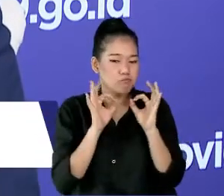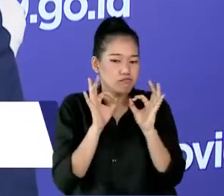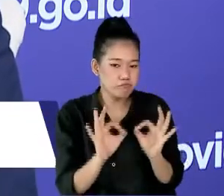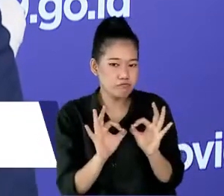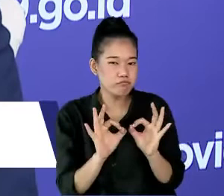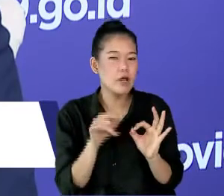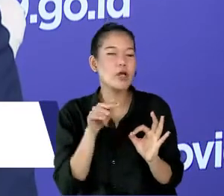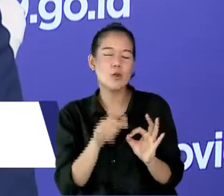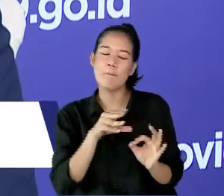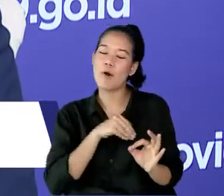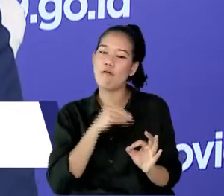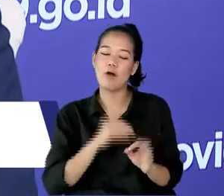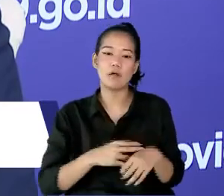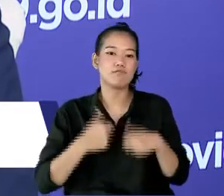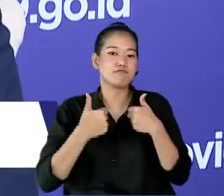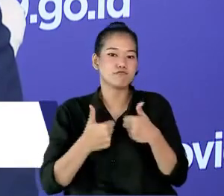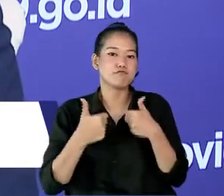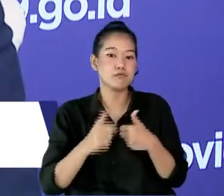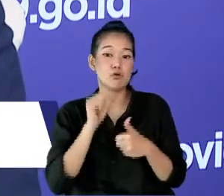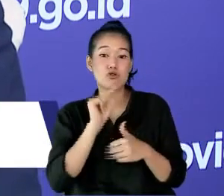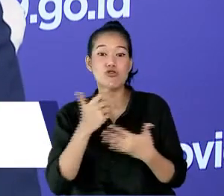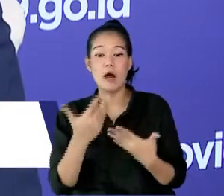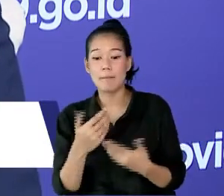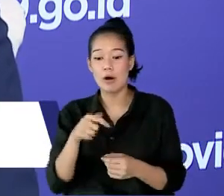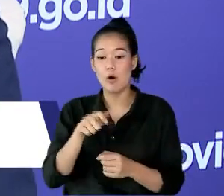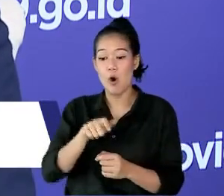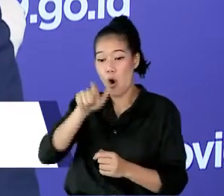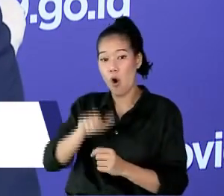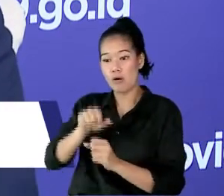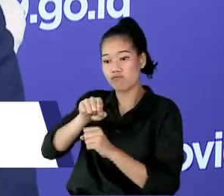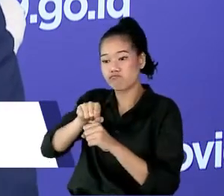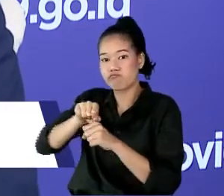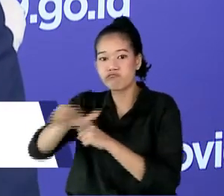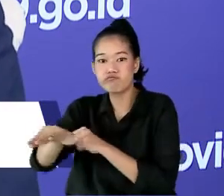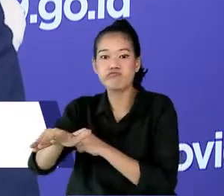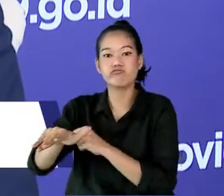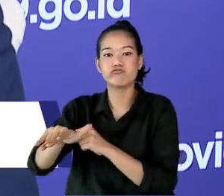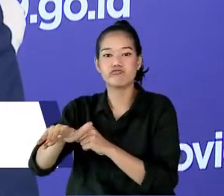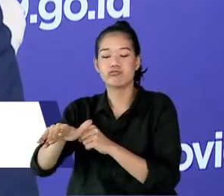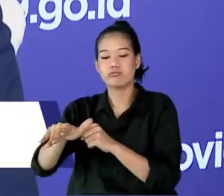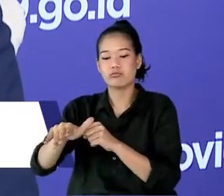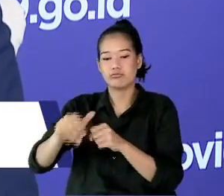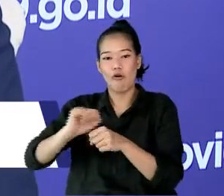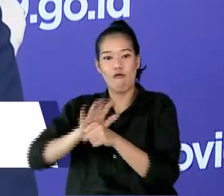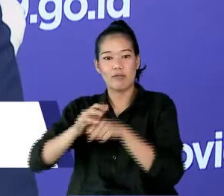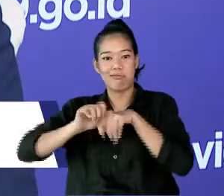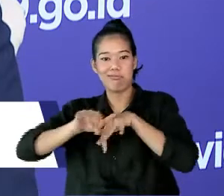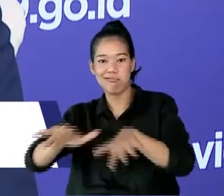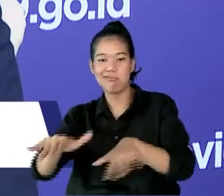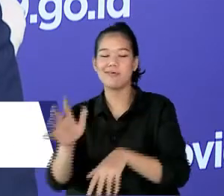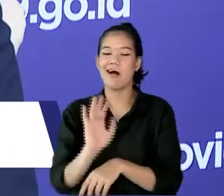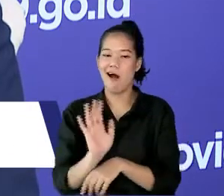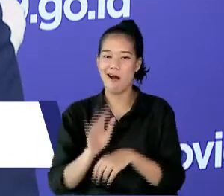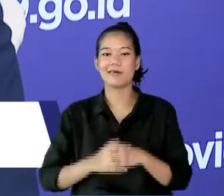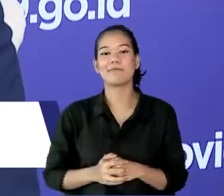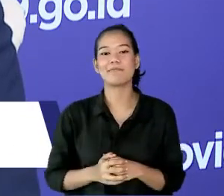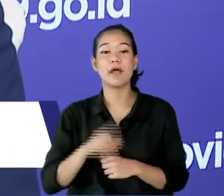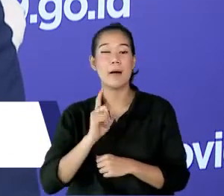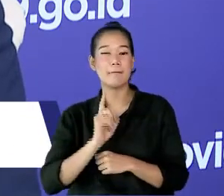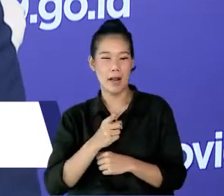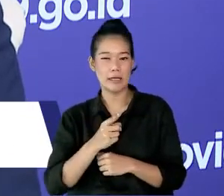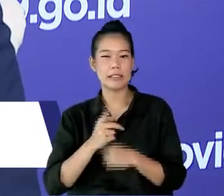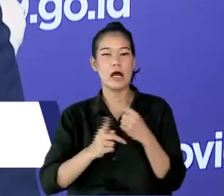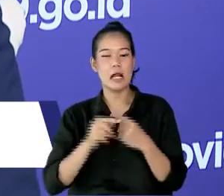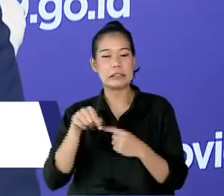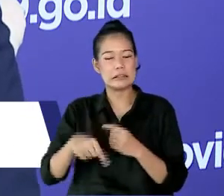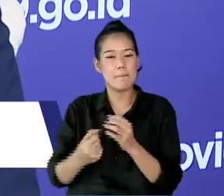tepat paling bermanfaat mengurangi kemungkinan seseorang terinfeksi menyebarkan COVID-19, apalagi